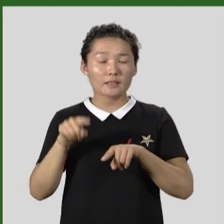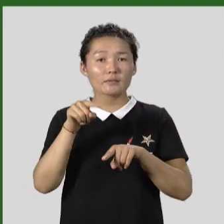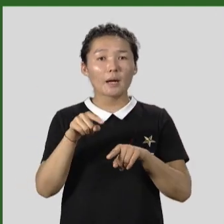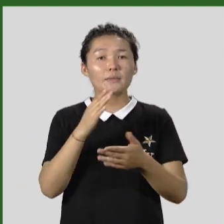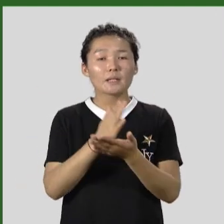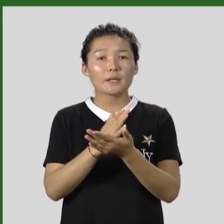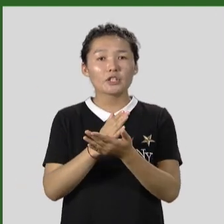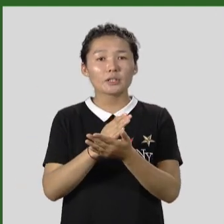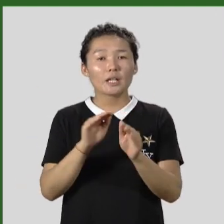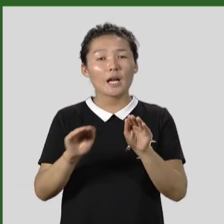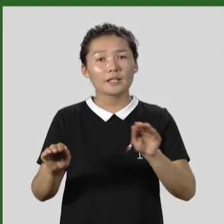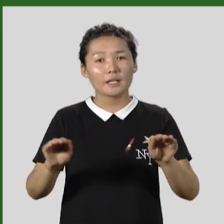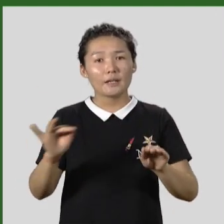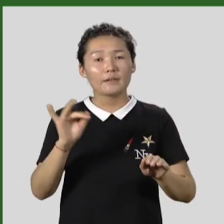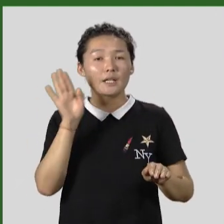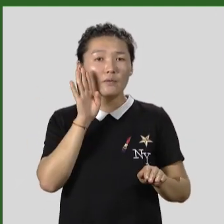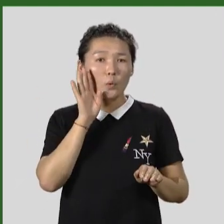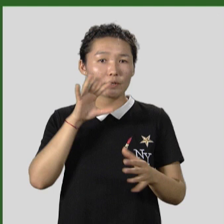рельефные и водные объекты.